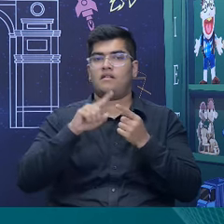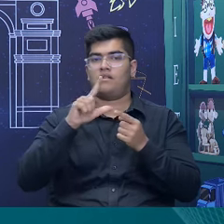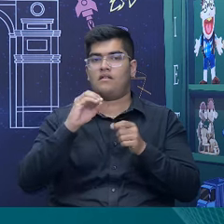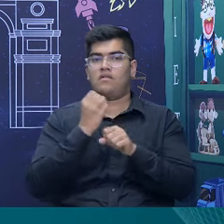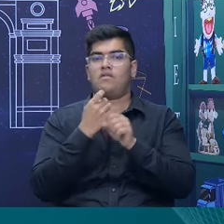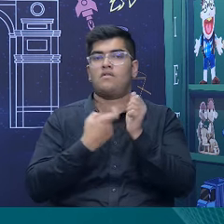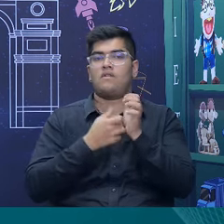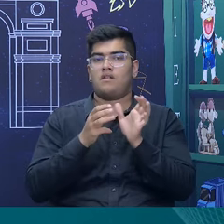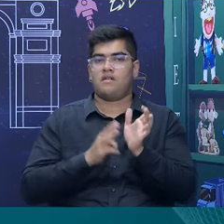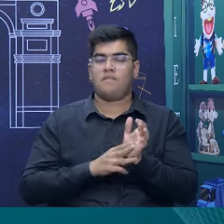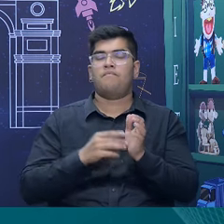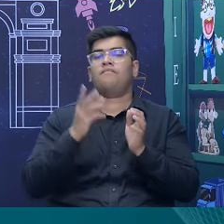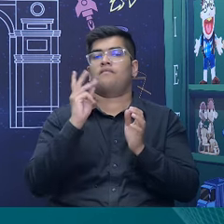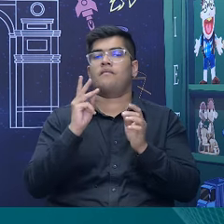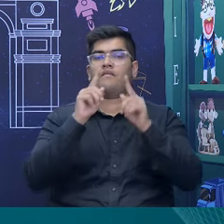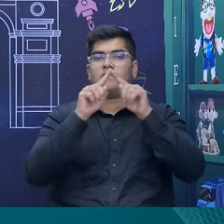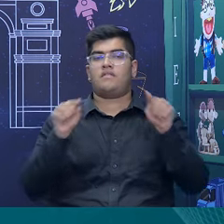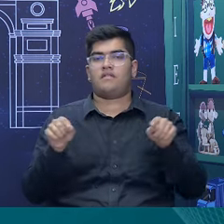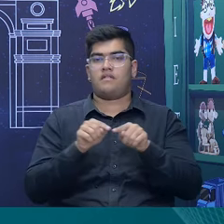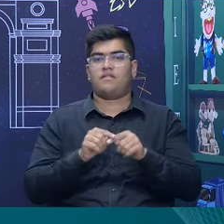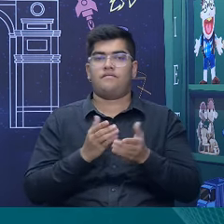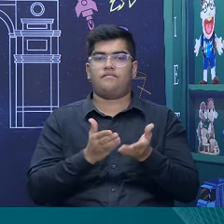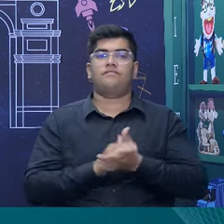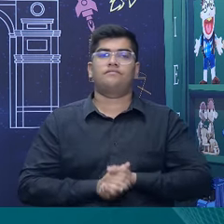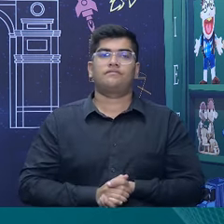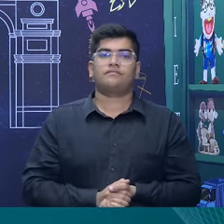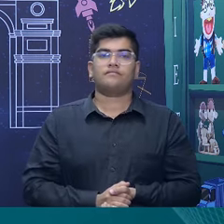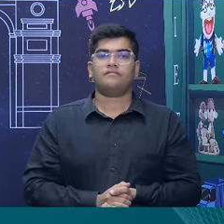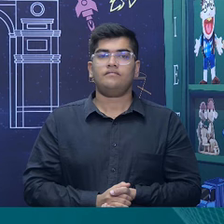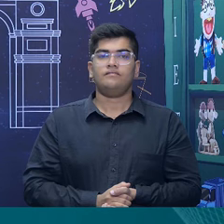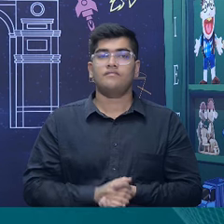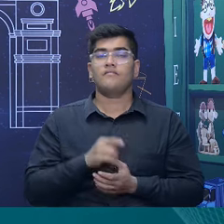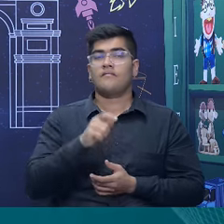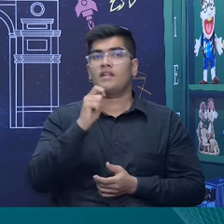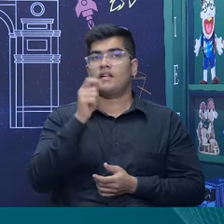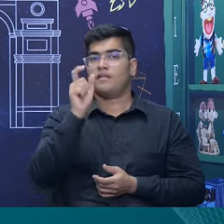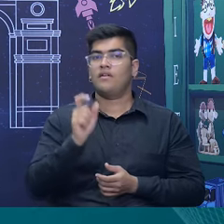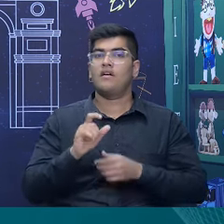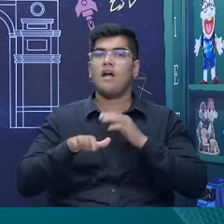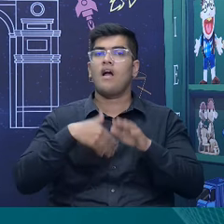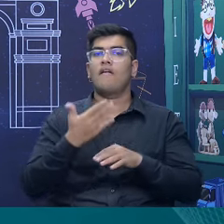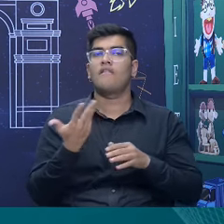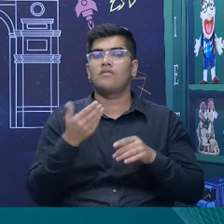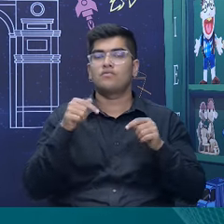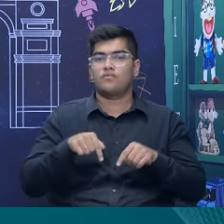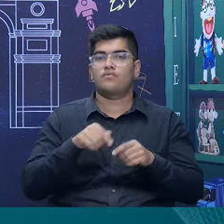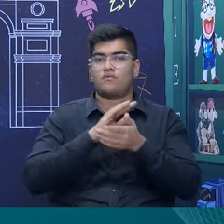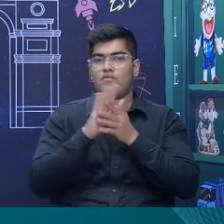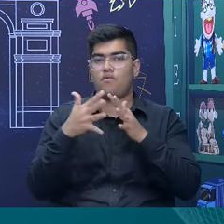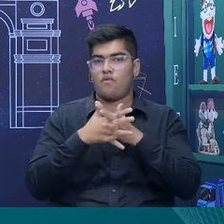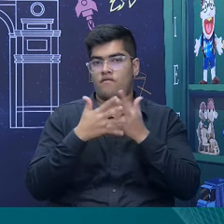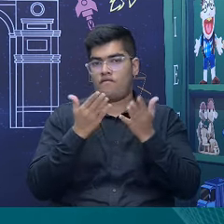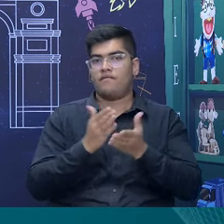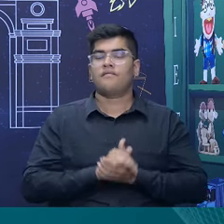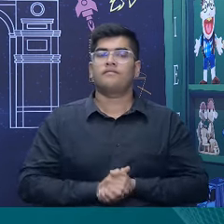पैरेललोग्राम ट्रायंगल इन कीवर्ड्स के बाद बच्चों अब आप आज का होमवर्क नोट कर